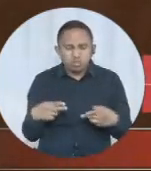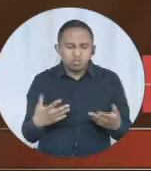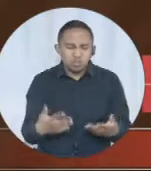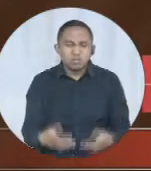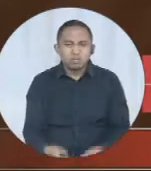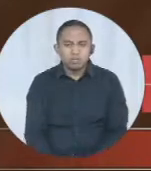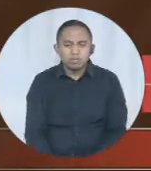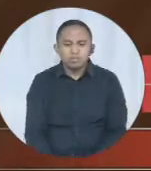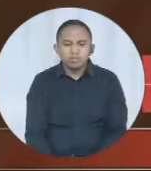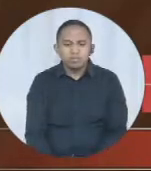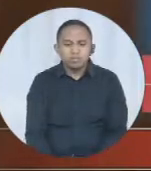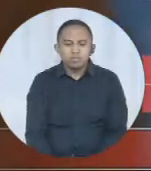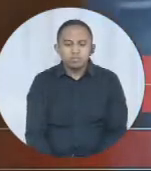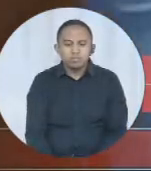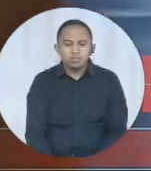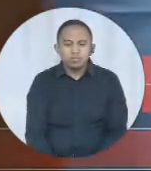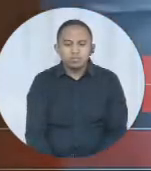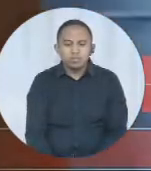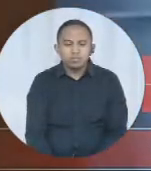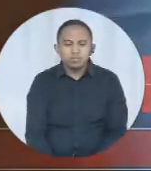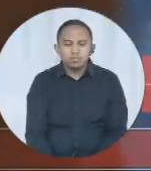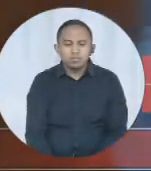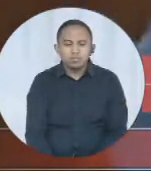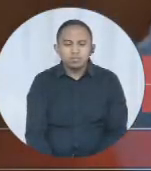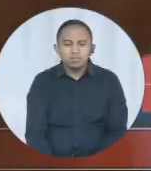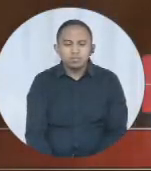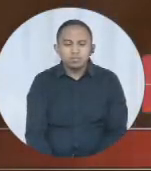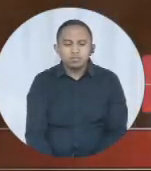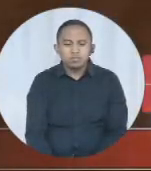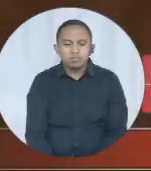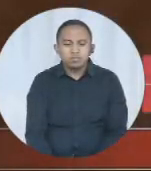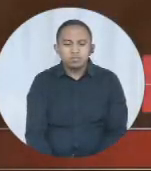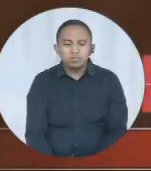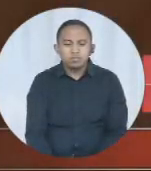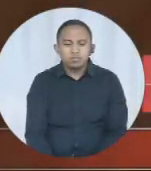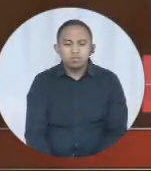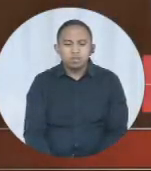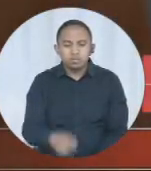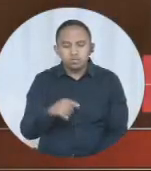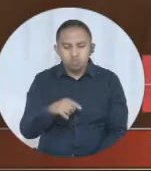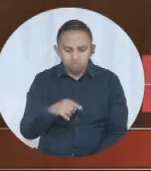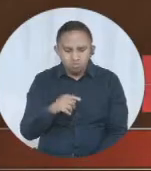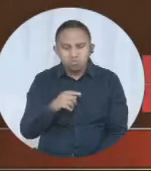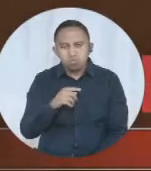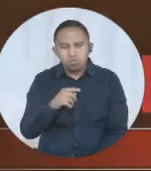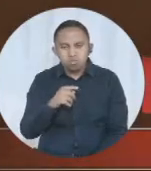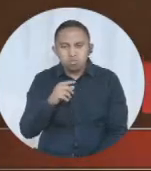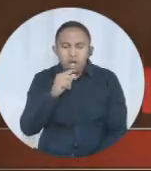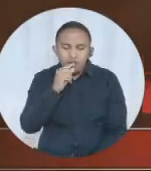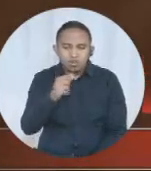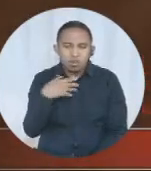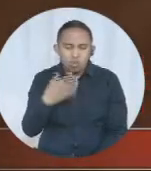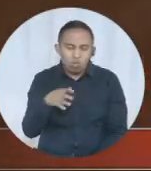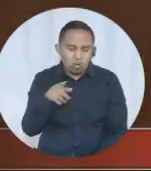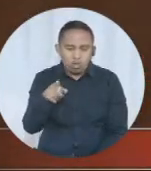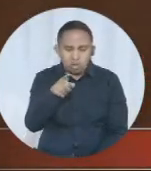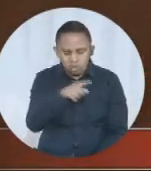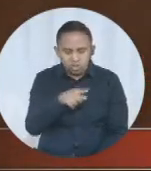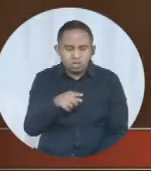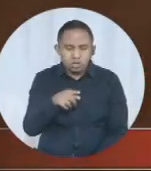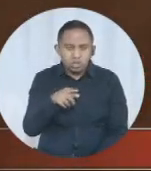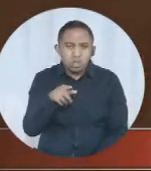Ka eto dia miantoka tsika vahoaka rehetra isika ny solotena ny